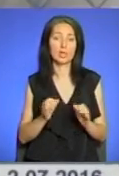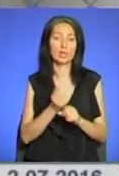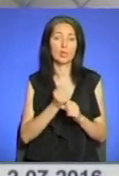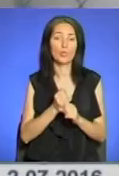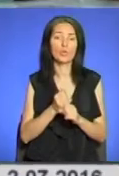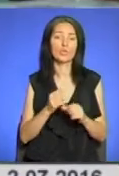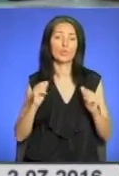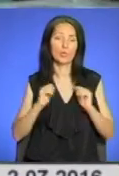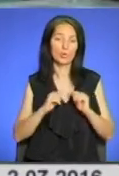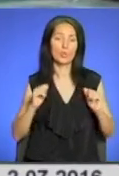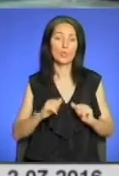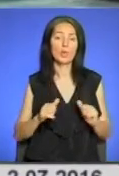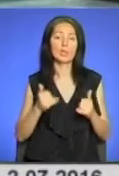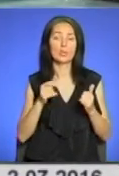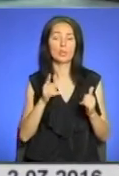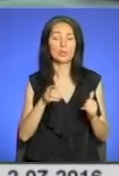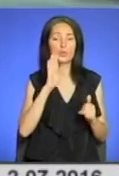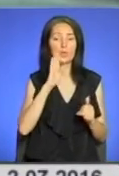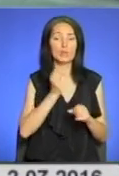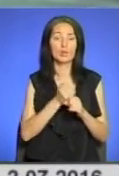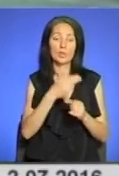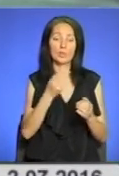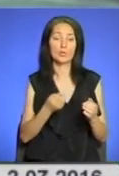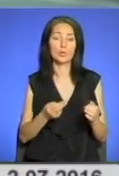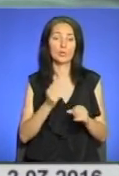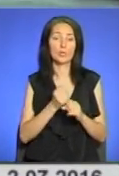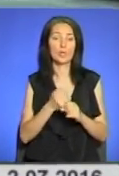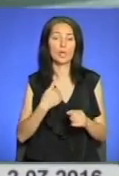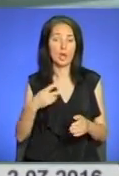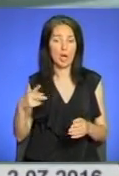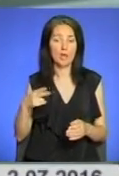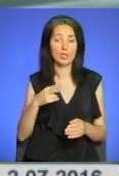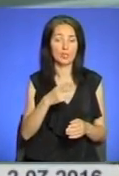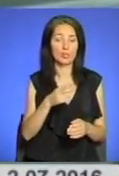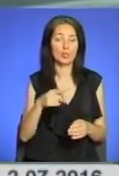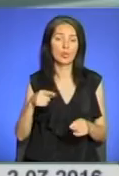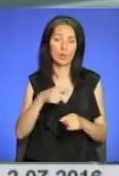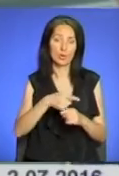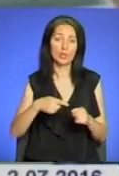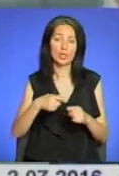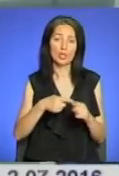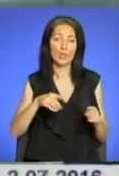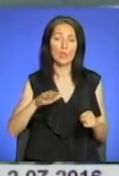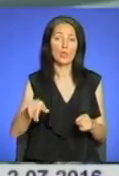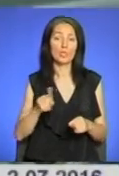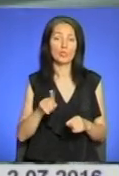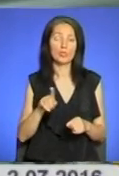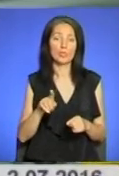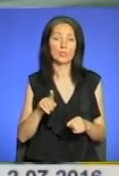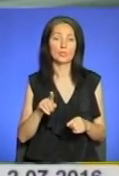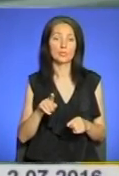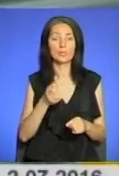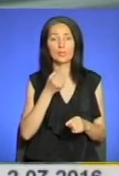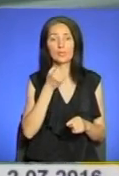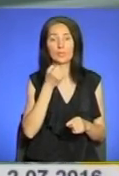роблять зарисовку роблять девочки на стел Я ріжу ножем а потом щоб хорошо